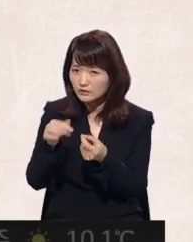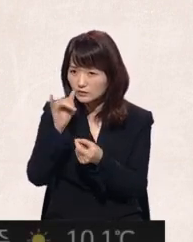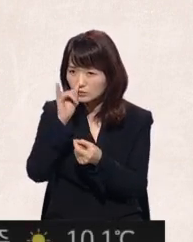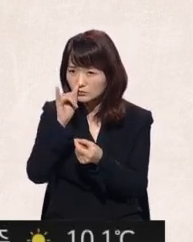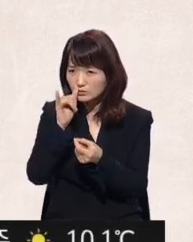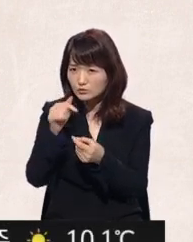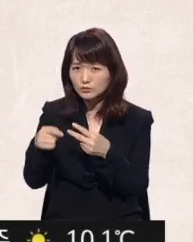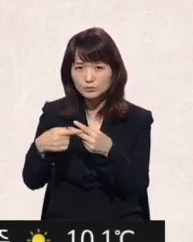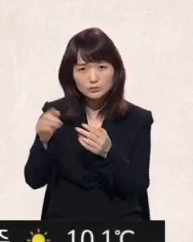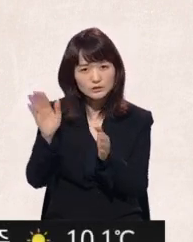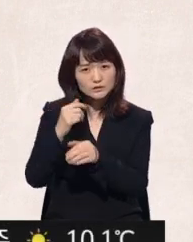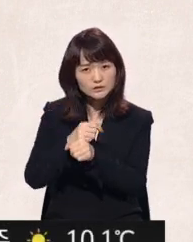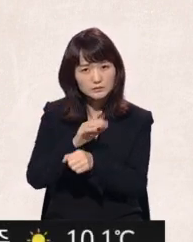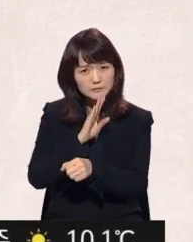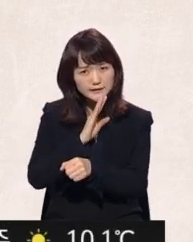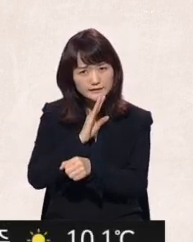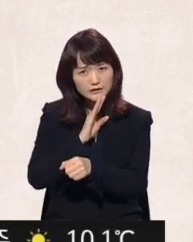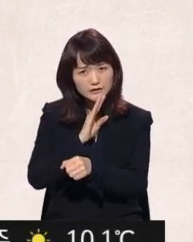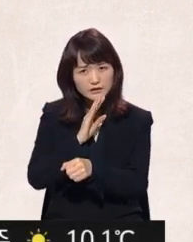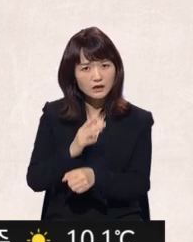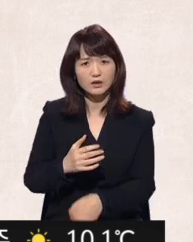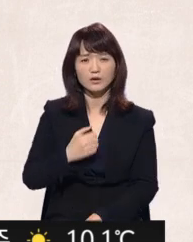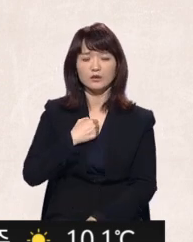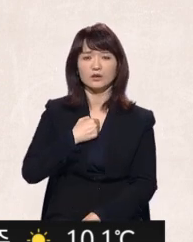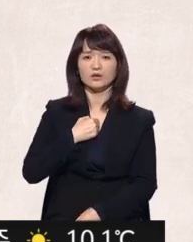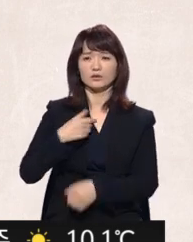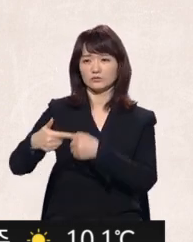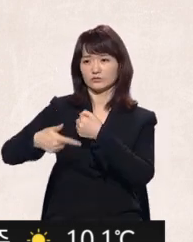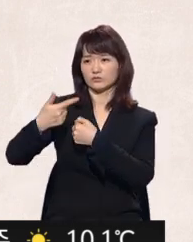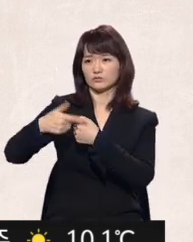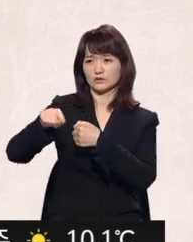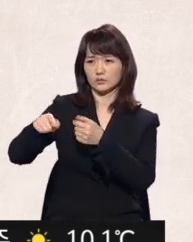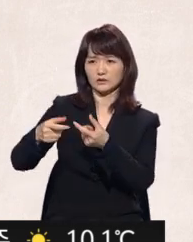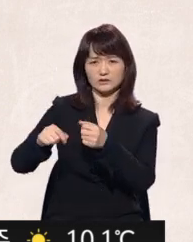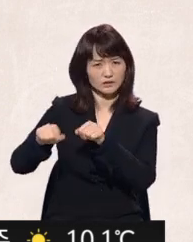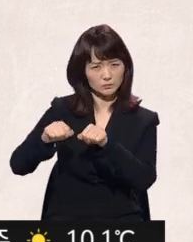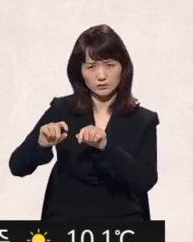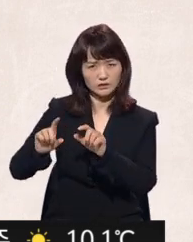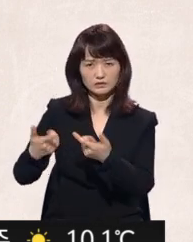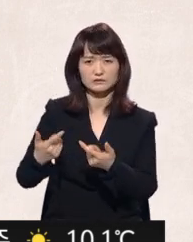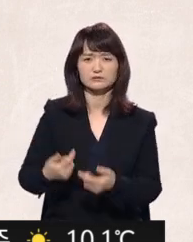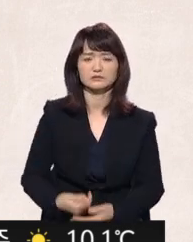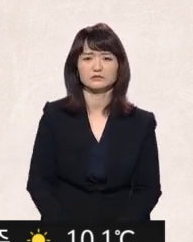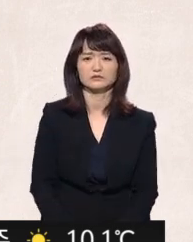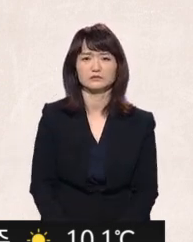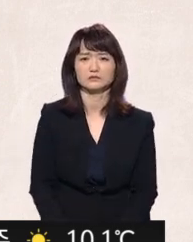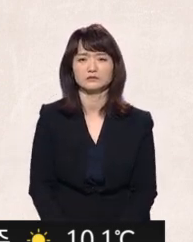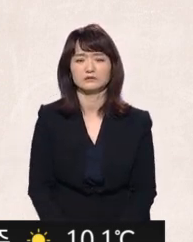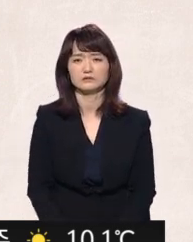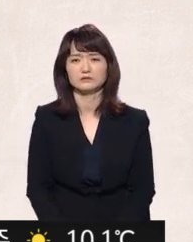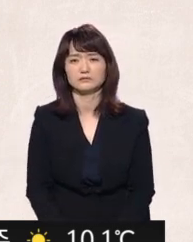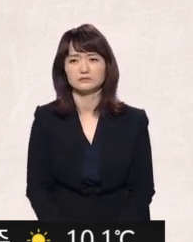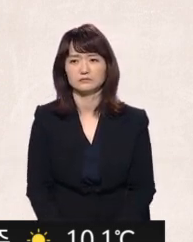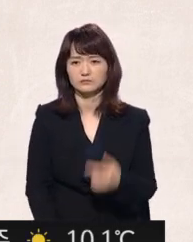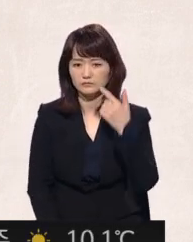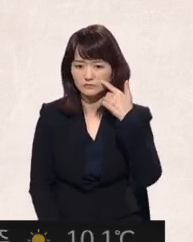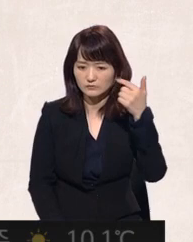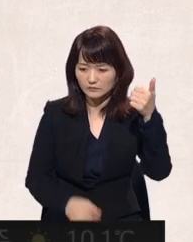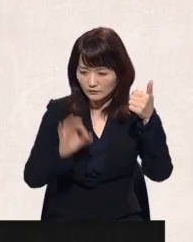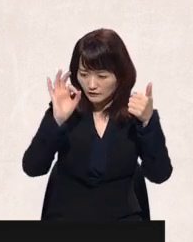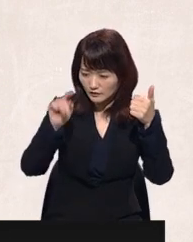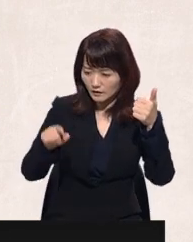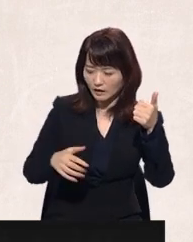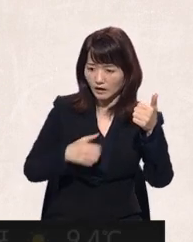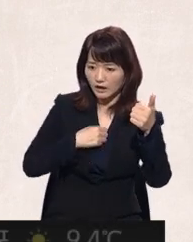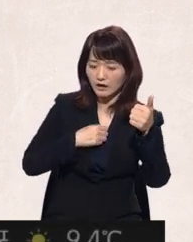거예요이 봐서는 초등학교 6학년 짜리가 이렇게 할 행동이 사실 아니거든요 그러니까는이 아버지가 볼 때는 깜짝